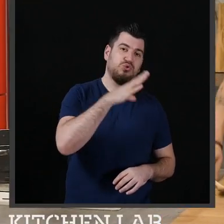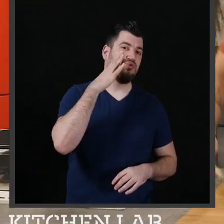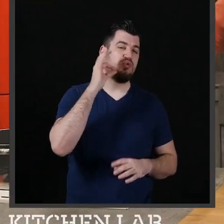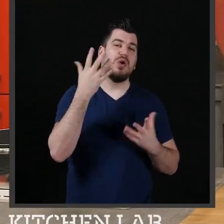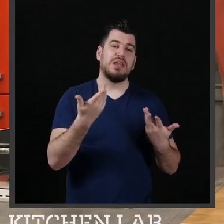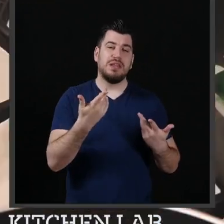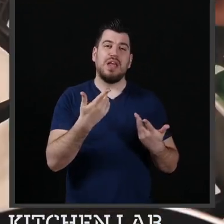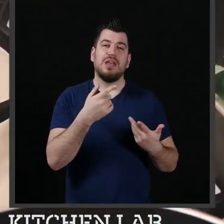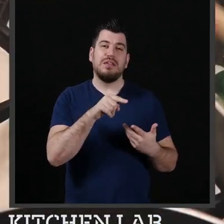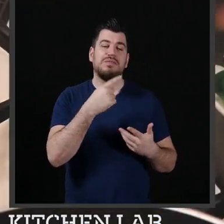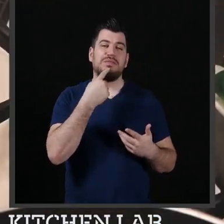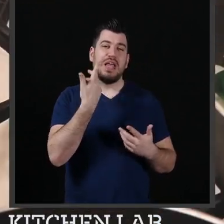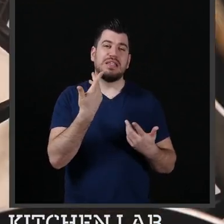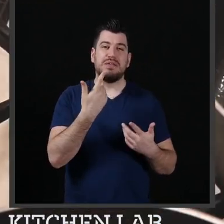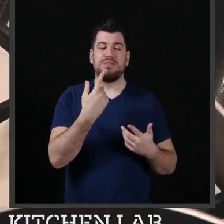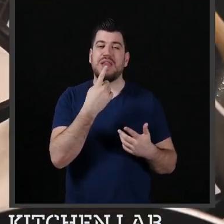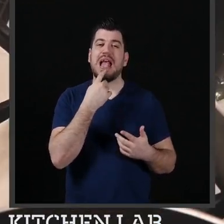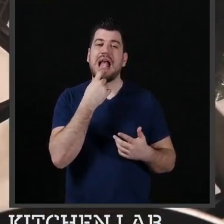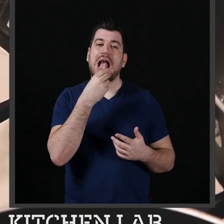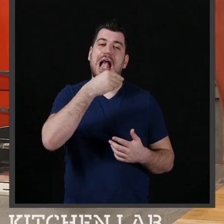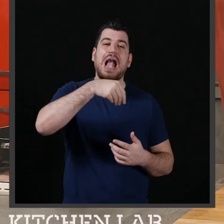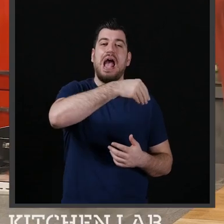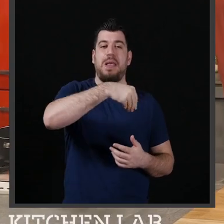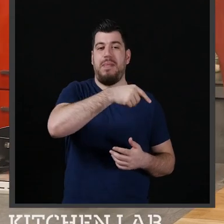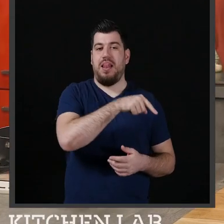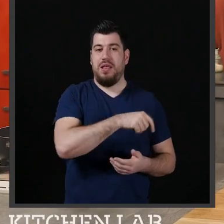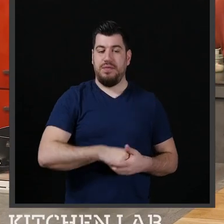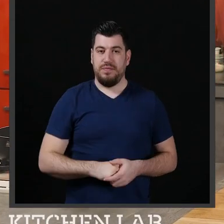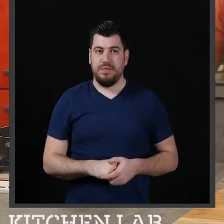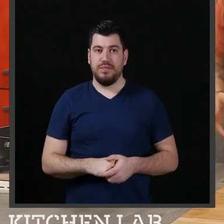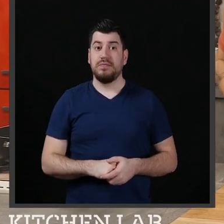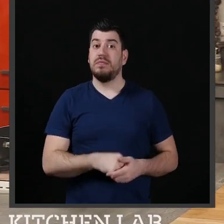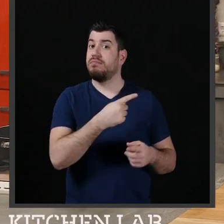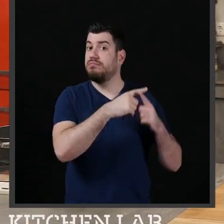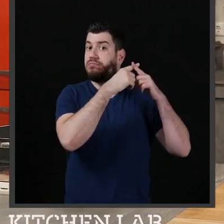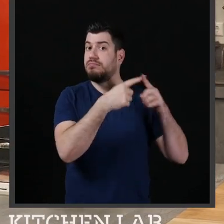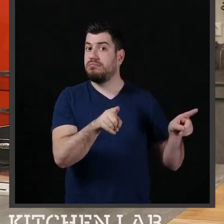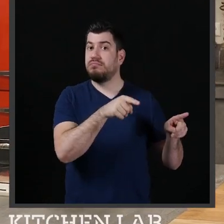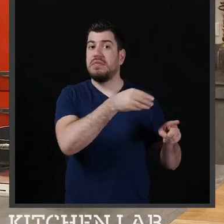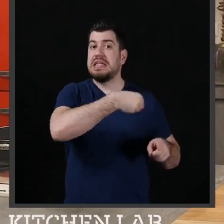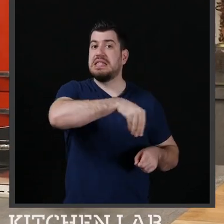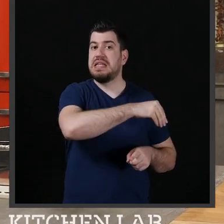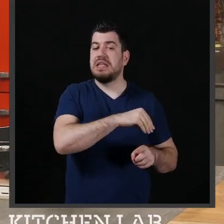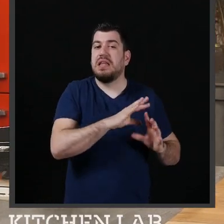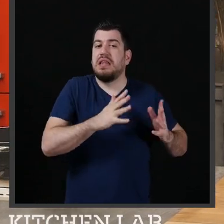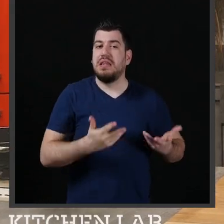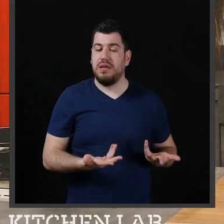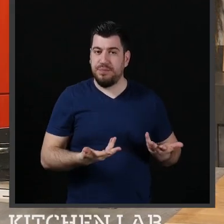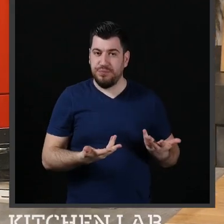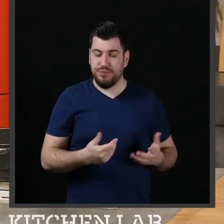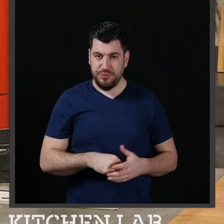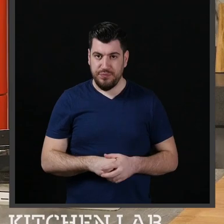κρεμμύδια και συνεχίζουμε τα ανακάτω. Το ιδιαίτερο που έχει αυτή η σάλτσα ντομάτας είναι ότι